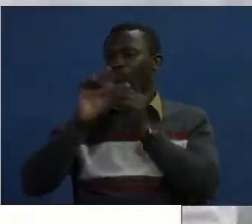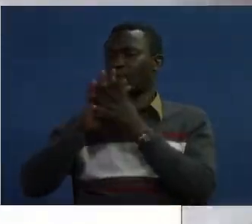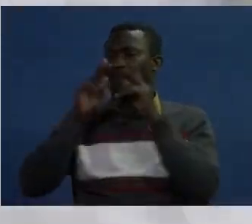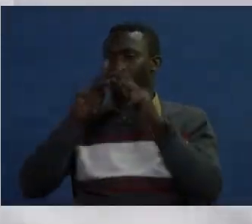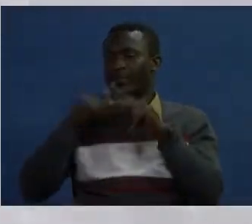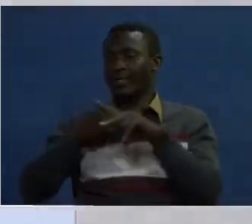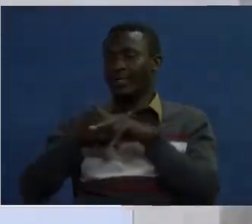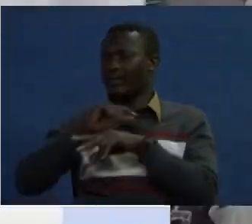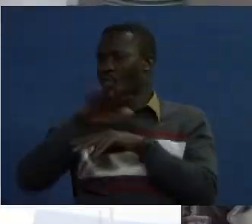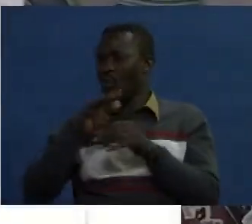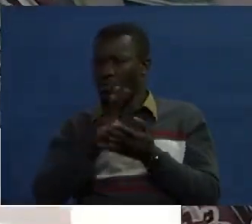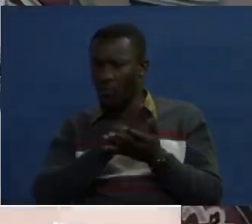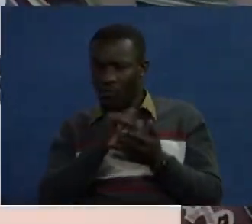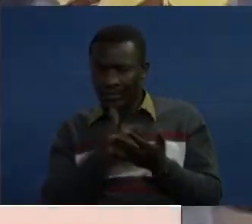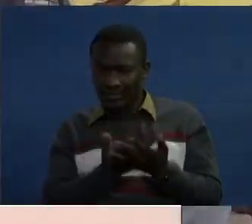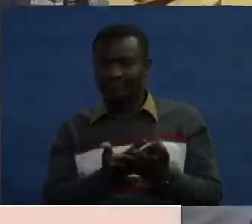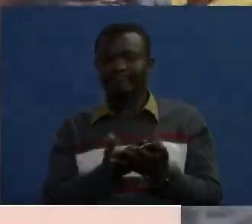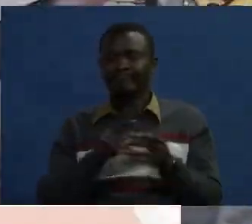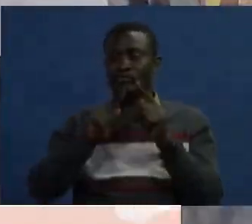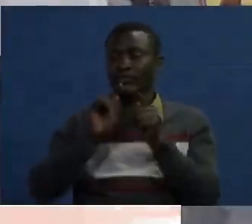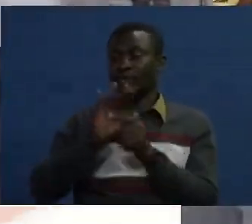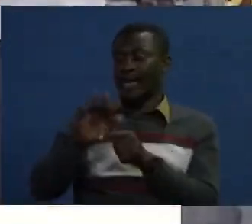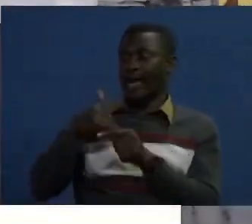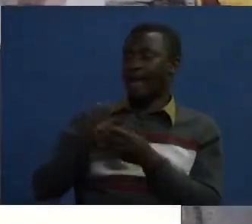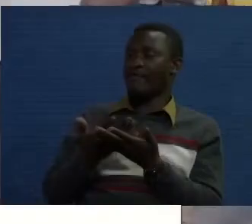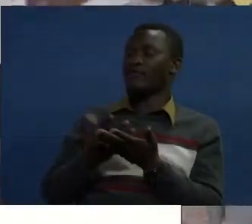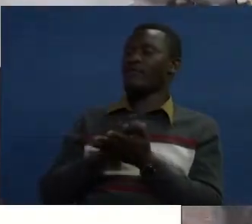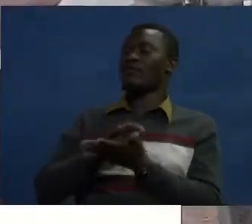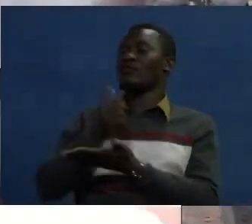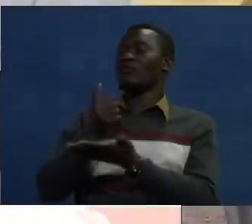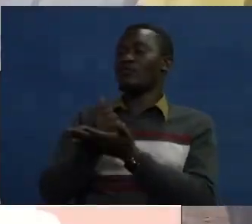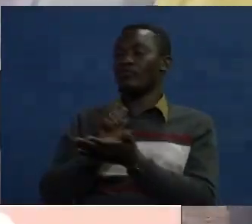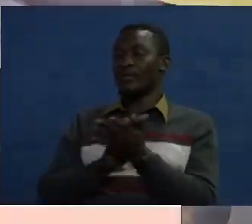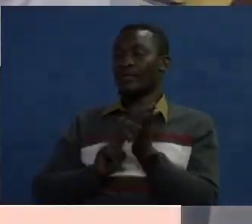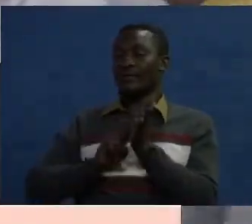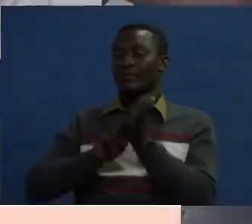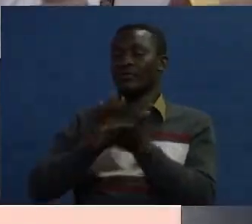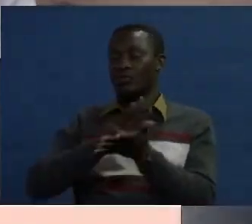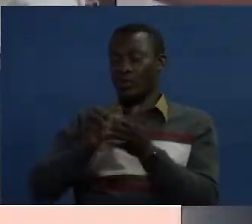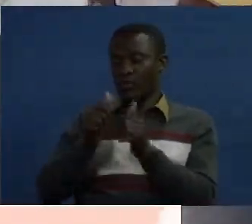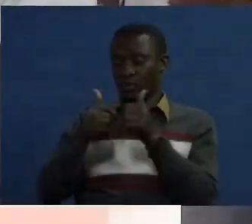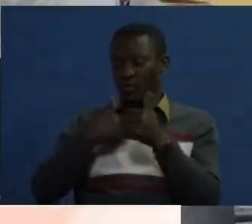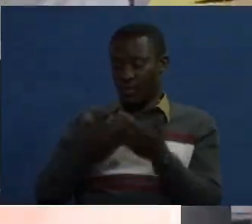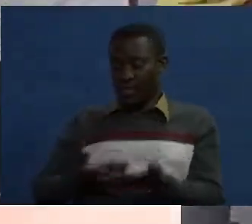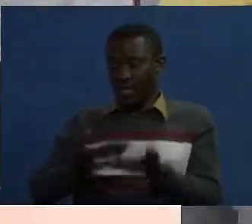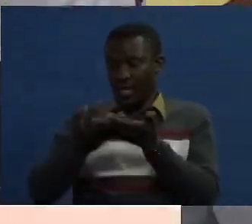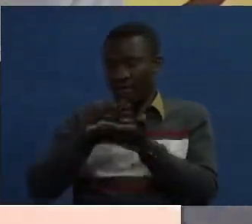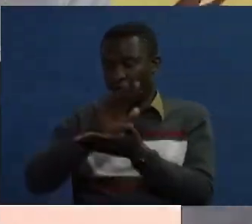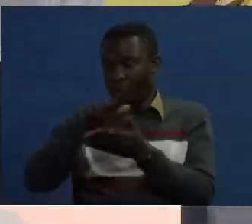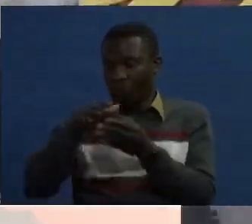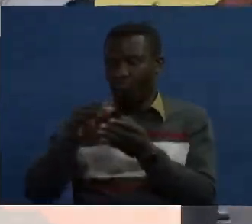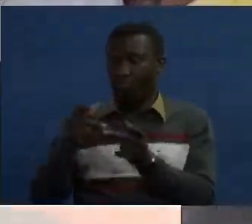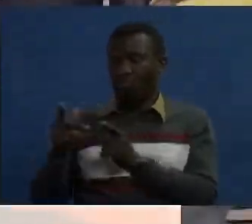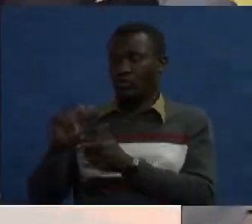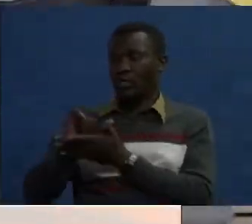katika wadi nzima, huko kilele cha maandamano yao kikiwa katika ofisi ya mwakilishi wadi, ambapo waliwasilisha malalamishi yao